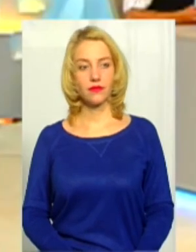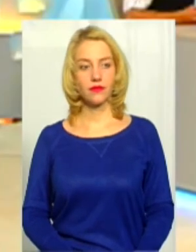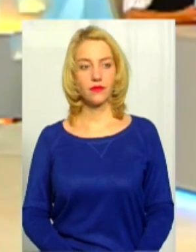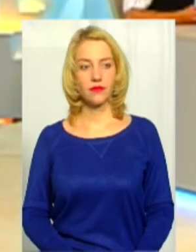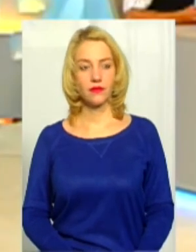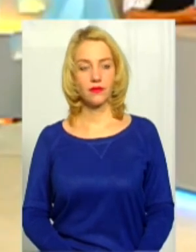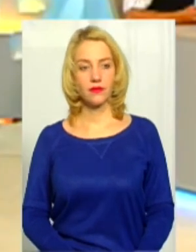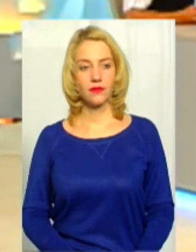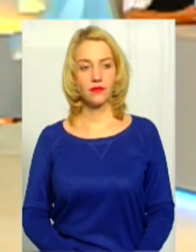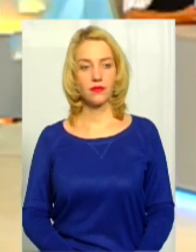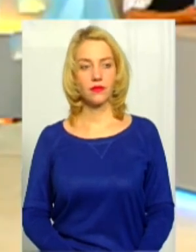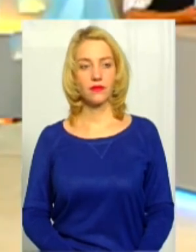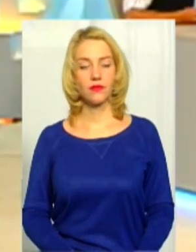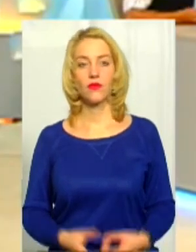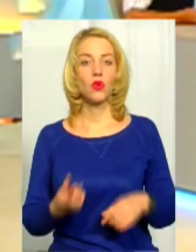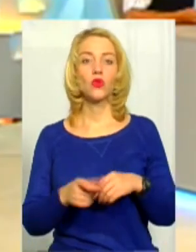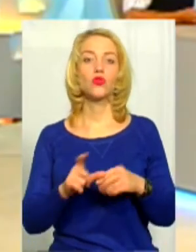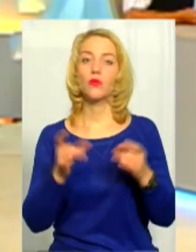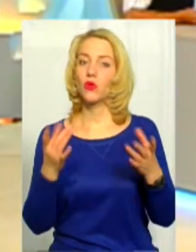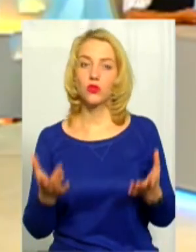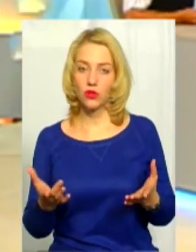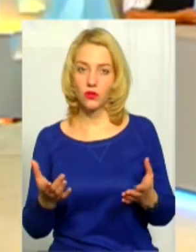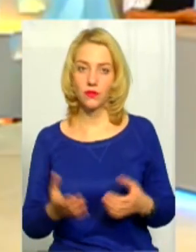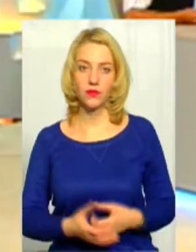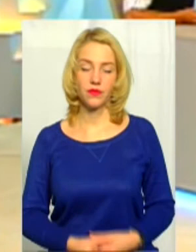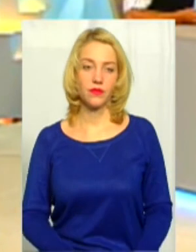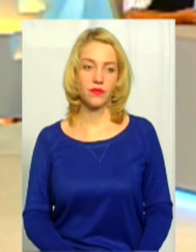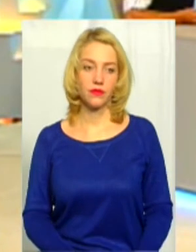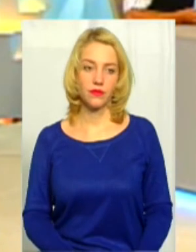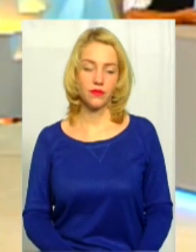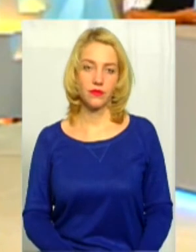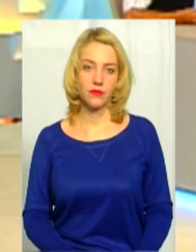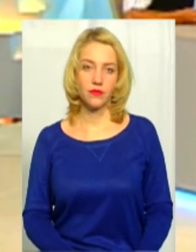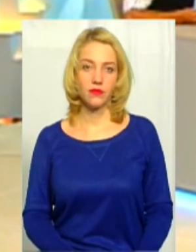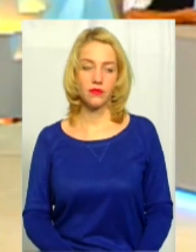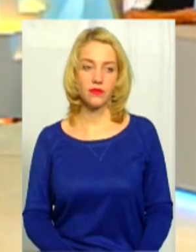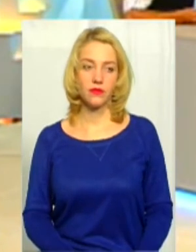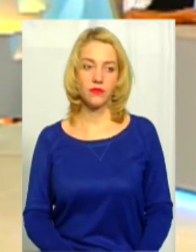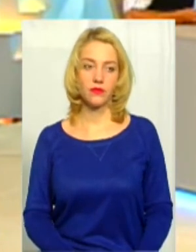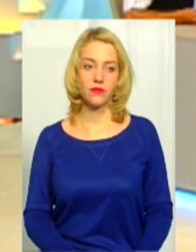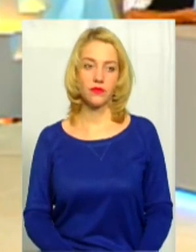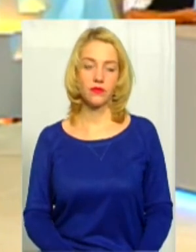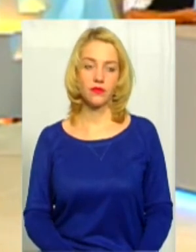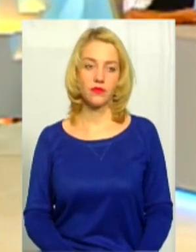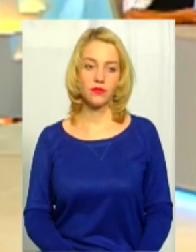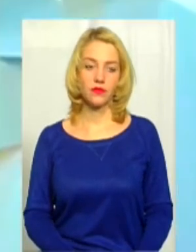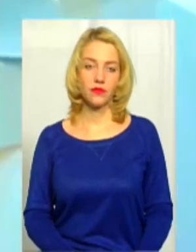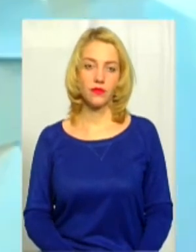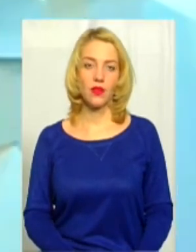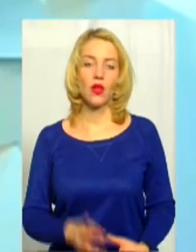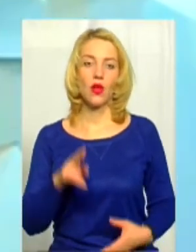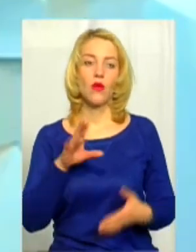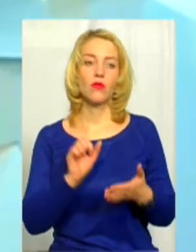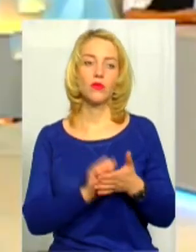très simple. Дуже просто. Pour le raison du coût de fabrication. І по причині